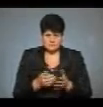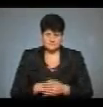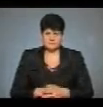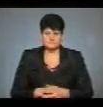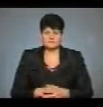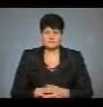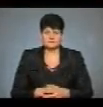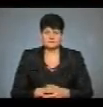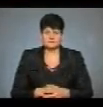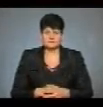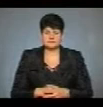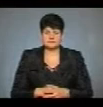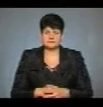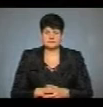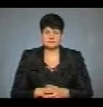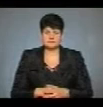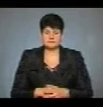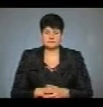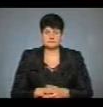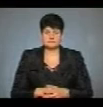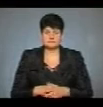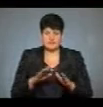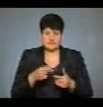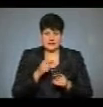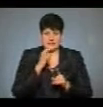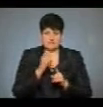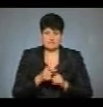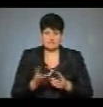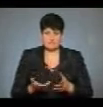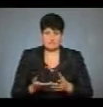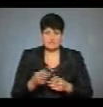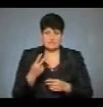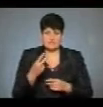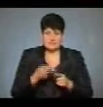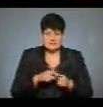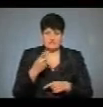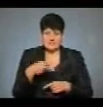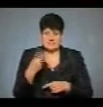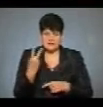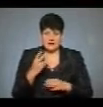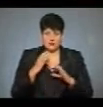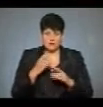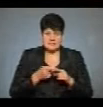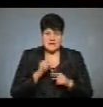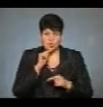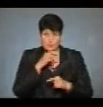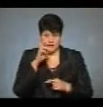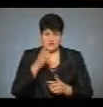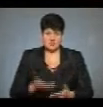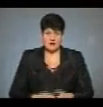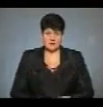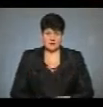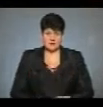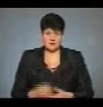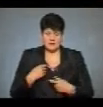Ай, Боже, Боже. Та дайте відповідь в кінці кінців. Це 22 автобуси, це економіка держави.